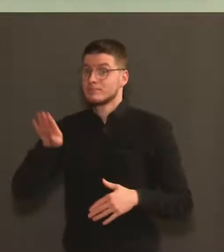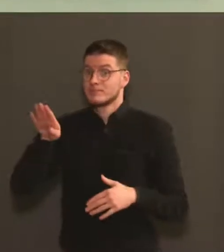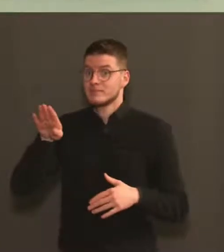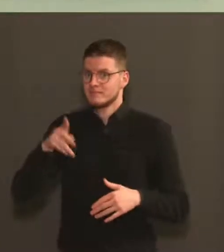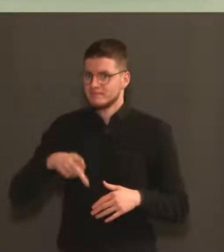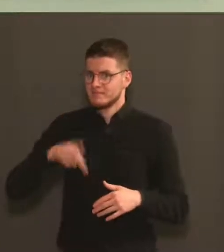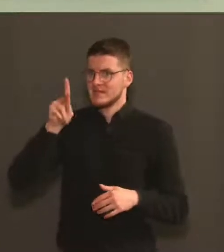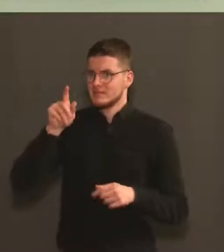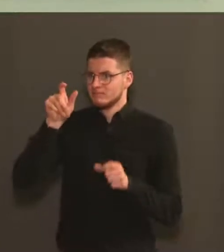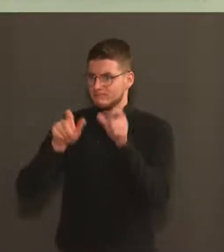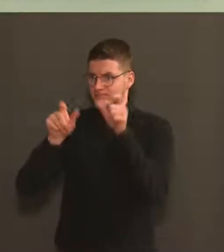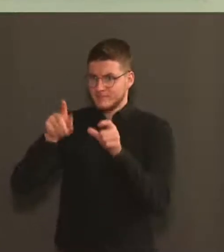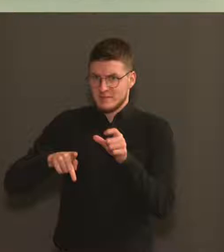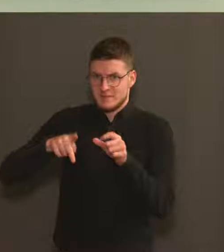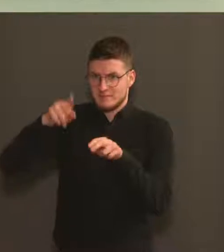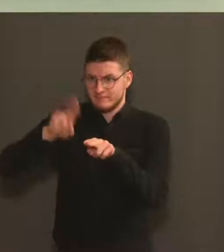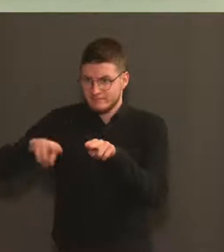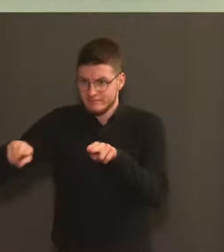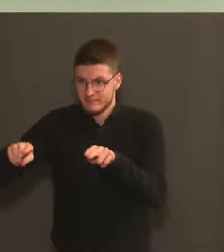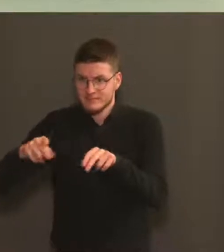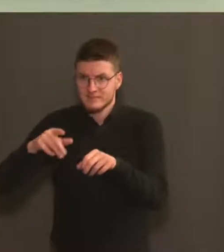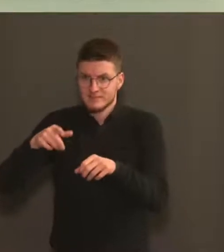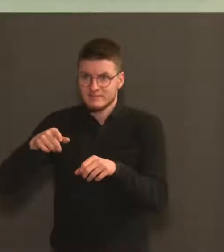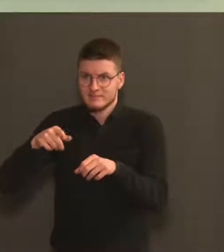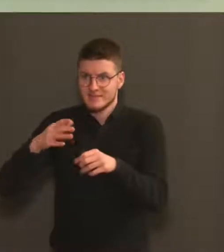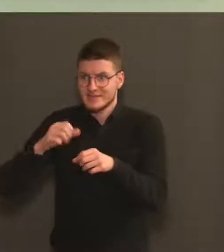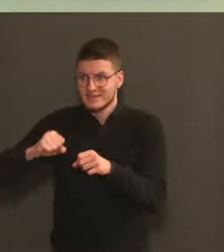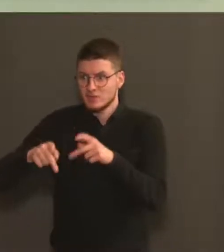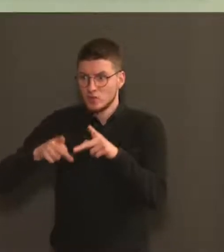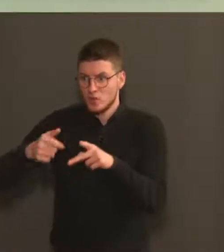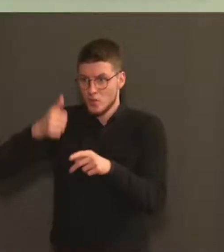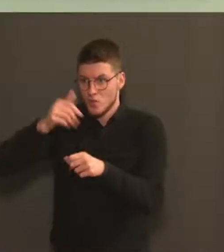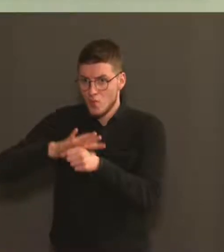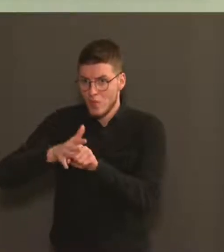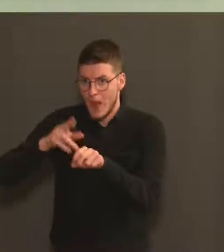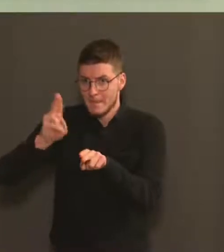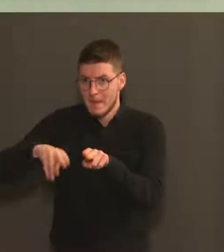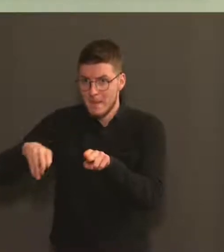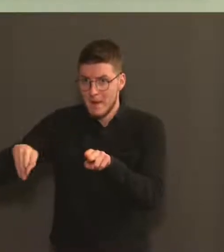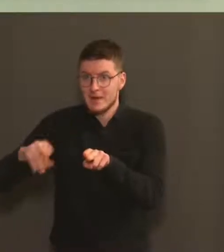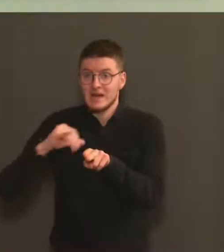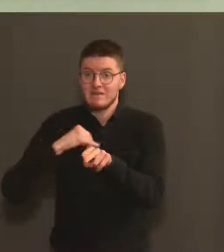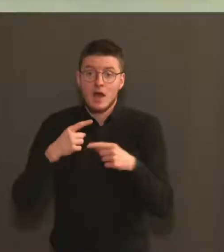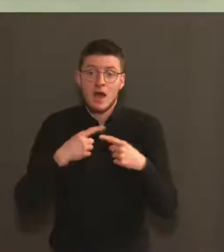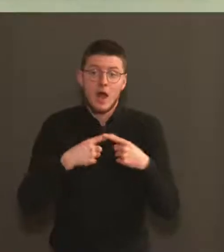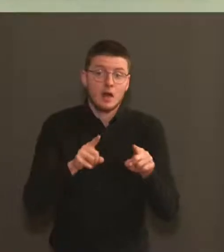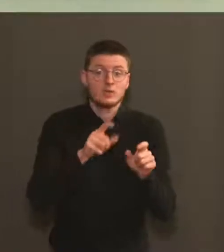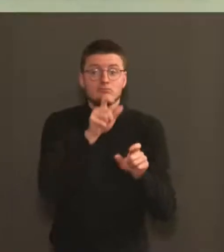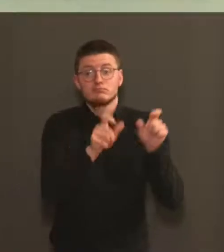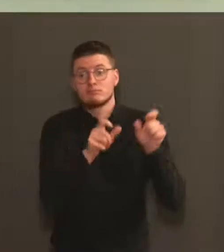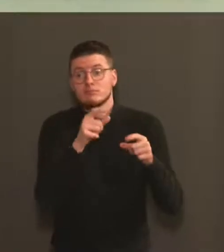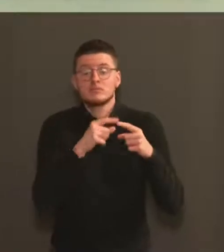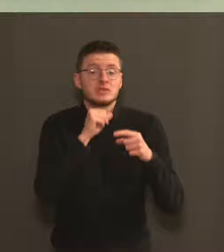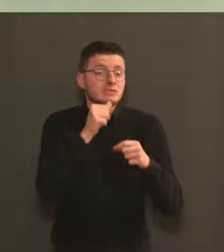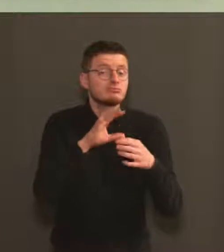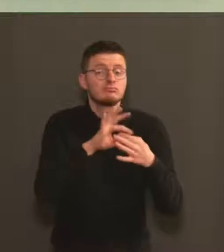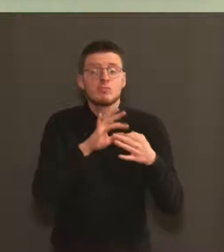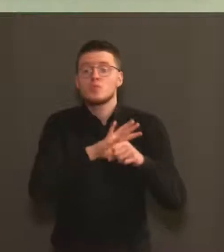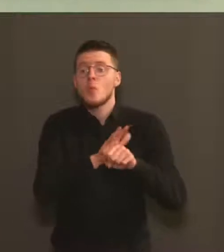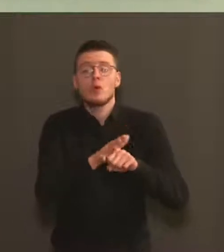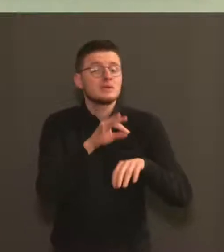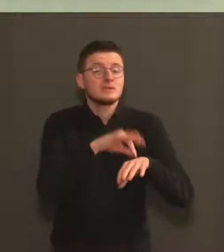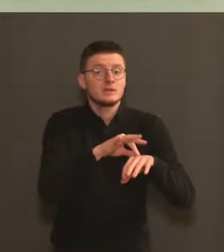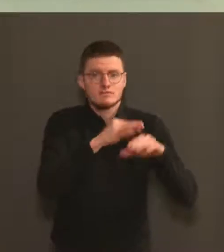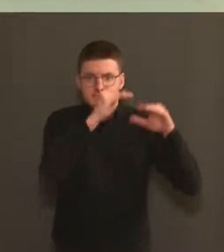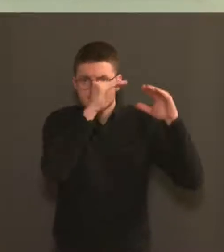zorgen patiënten met COVID zijn. En het aantal niet-COVID-patiënten is op dat moment sterk teruggedrongen. En dat heeft te maken met